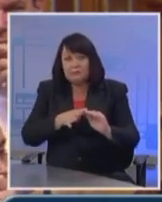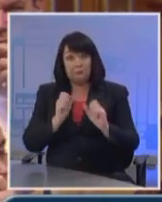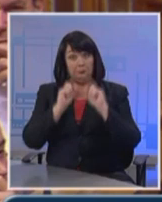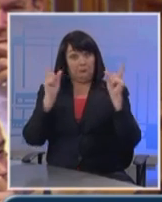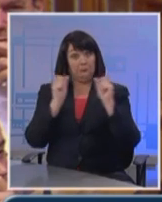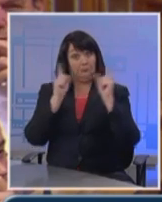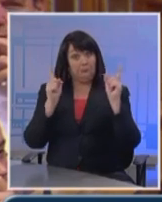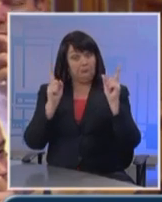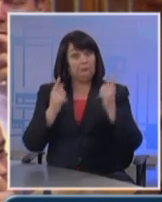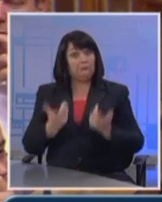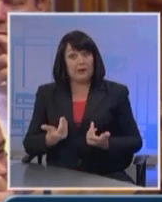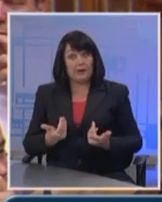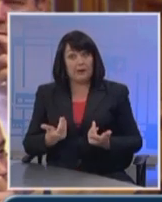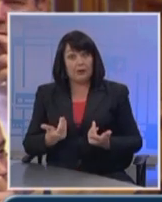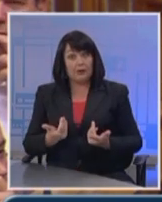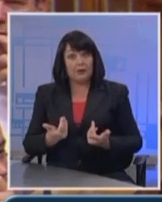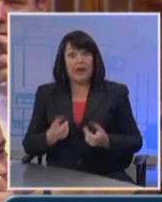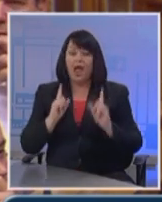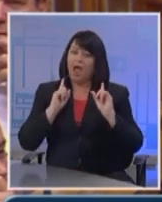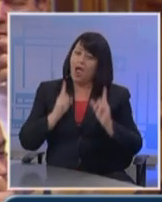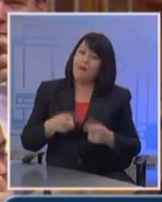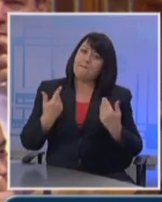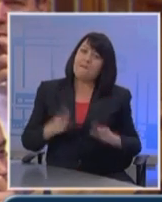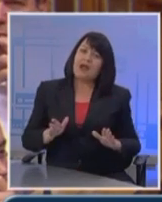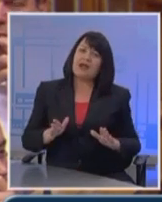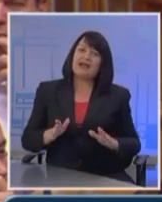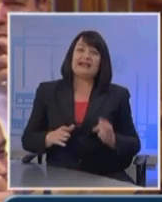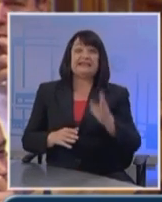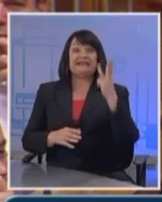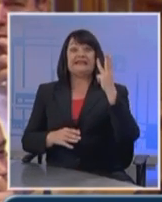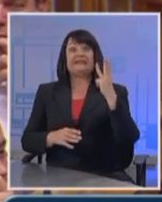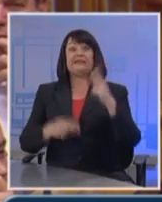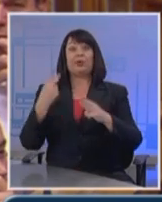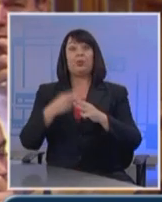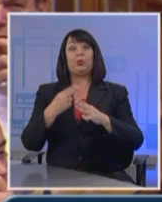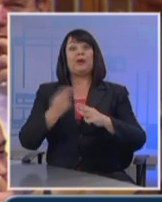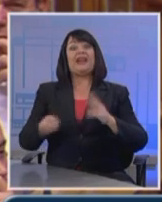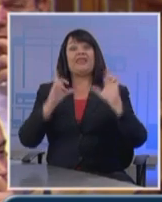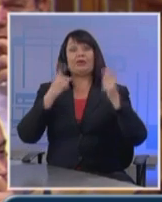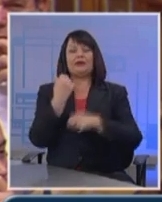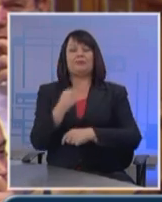βουλευτές, ότι επέλεξαν να απουσιάσουν τρία κορυφαία στελέχη της Νέας Δημοκρατίας.